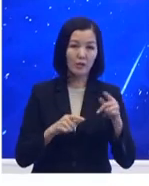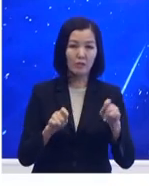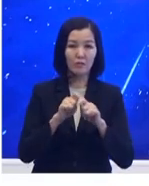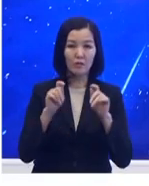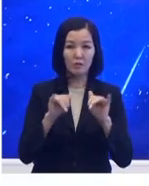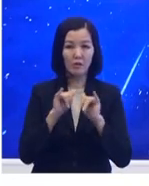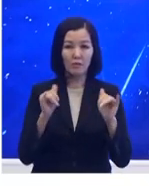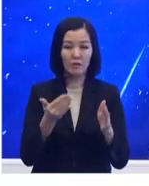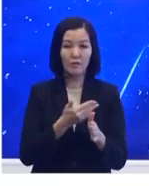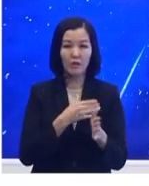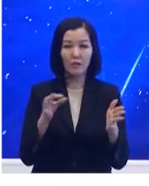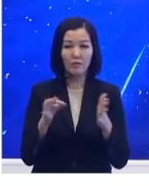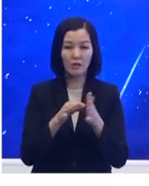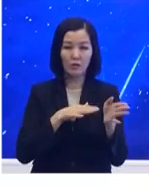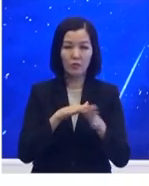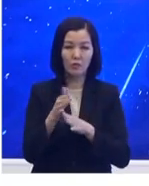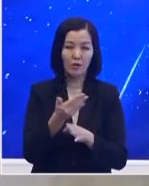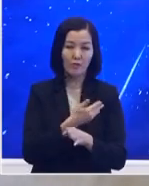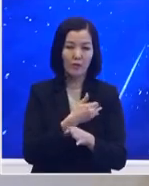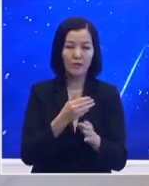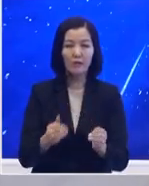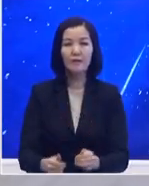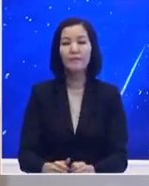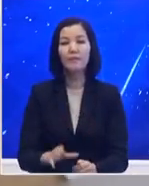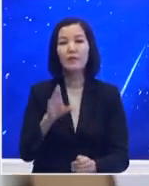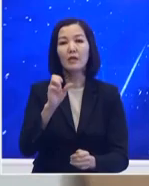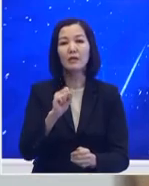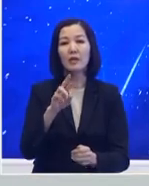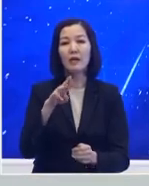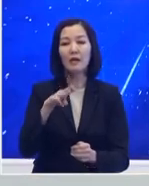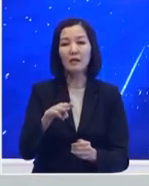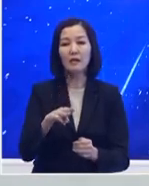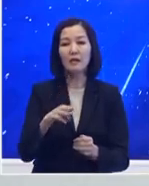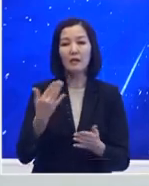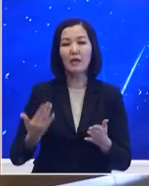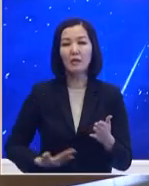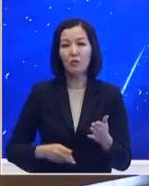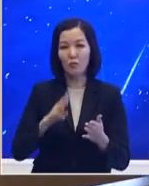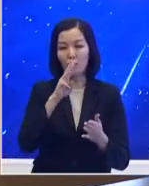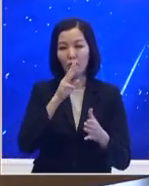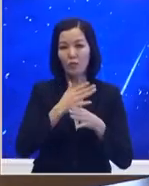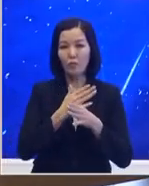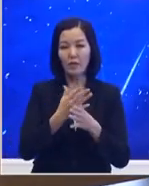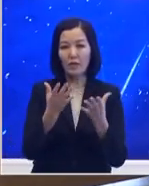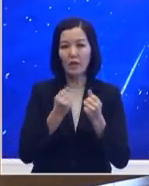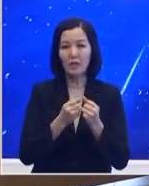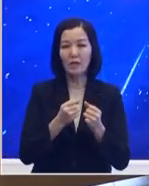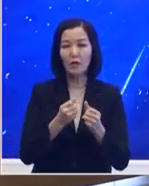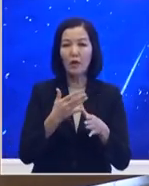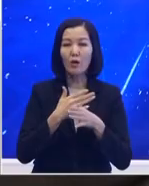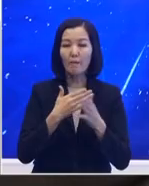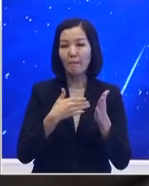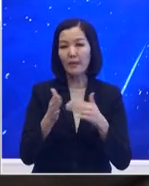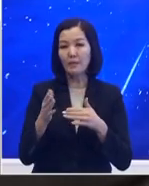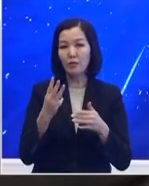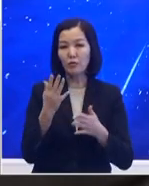көркейе бергің келеді, өз мақсаттарыма жеткім келеді. Саят Текетбаевты атаулы әлеуметтік арқылы тұрмысын реттеп, бұл көмектен бас тартқан.